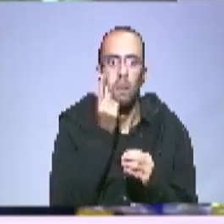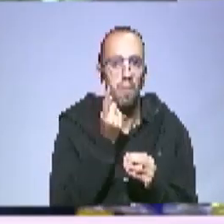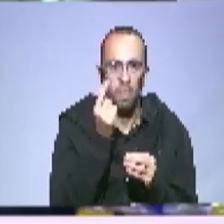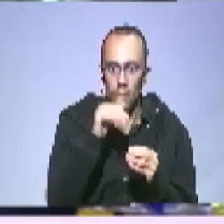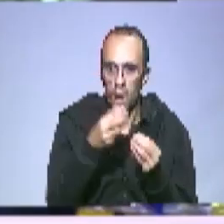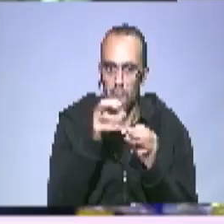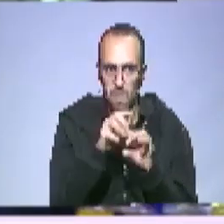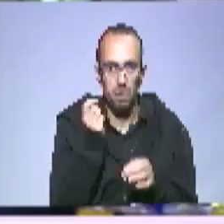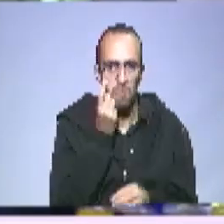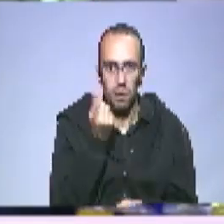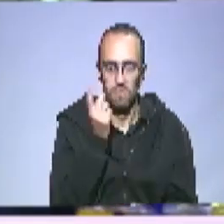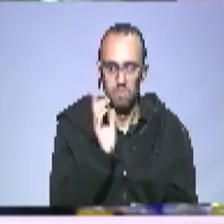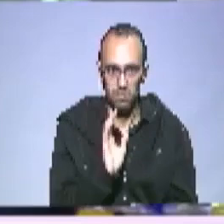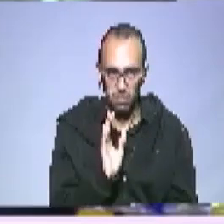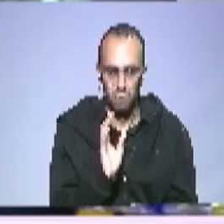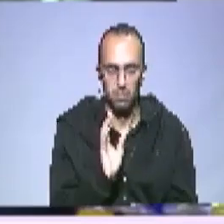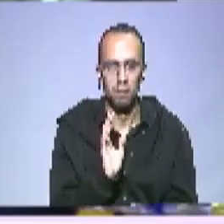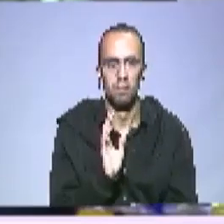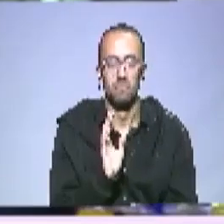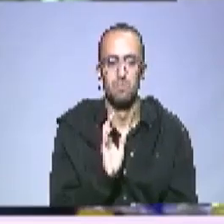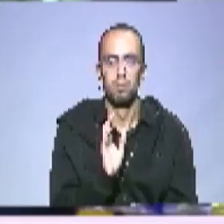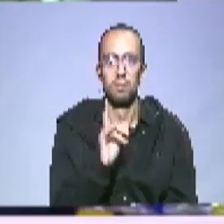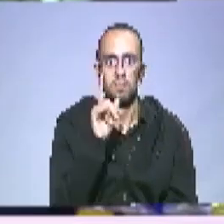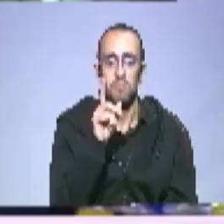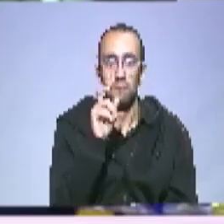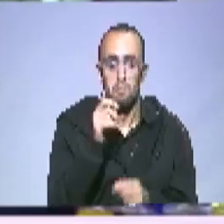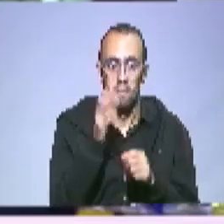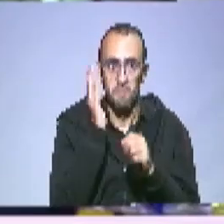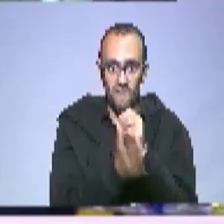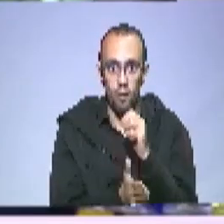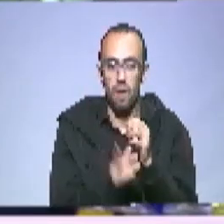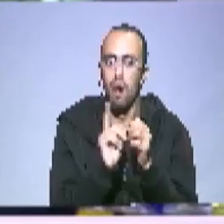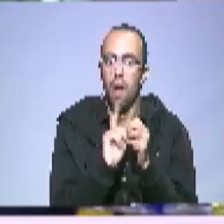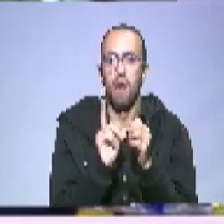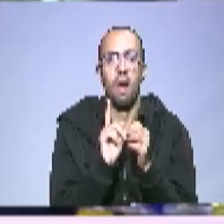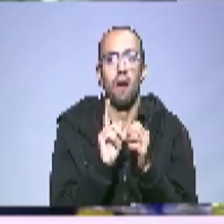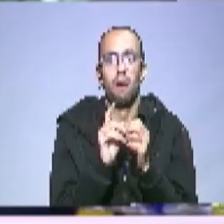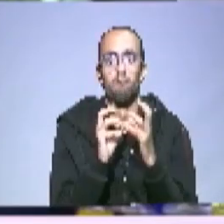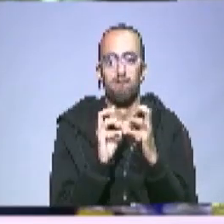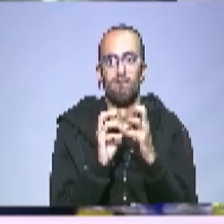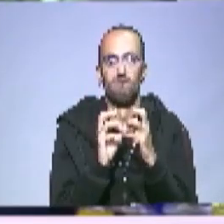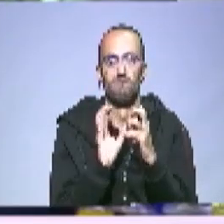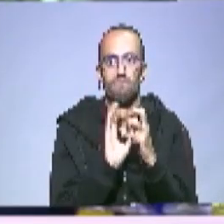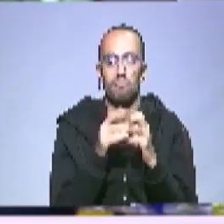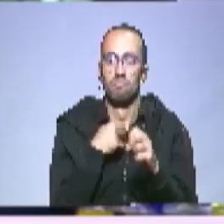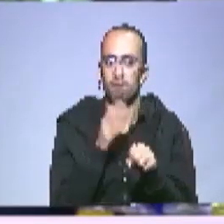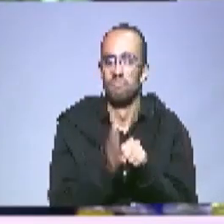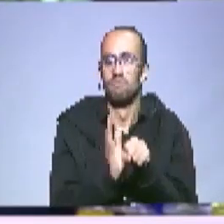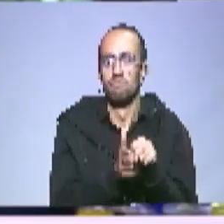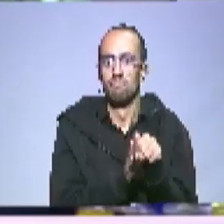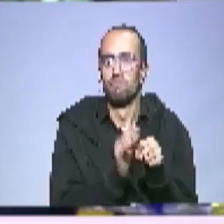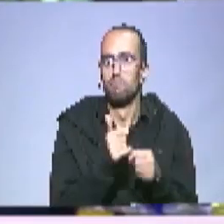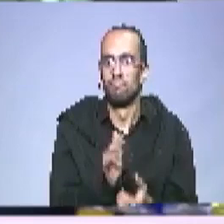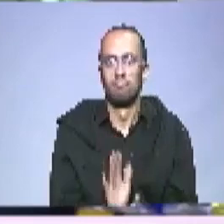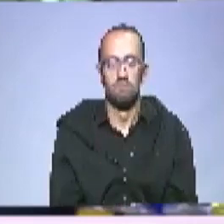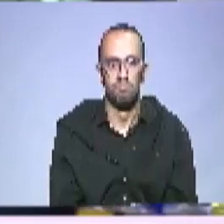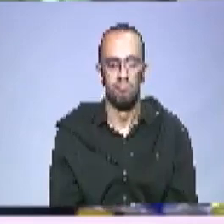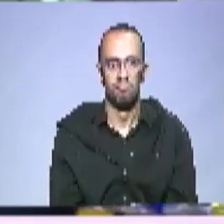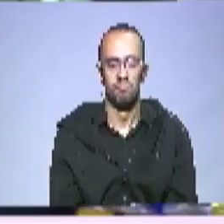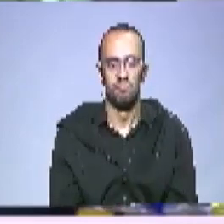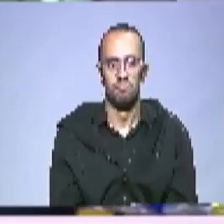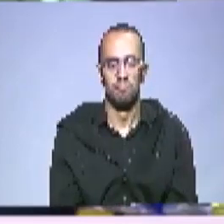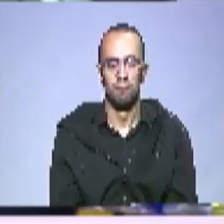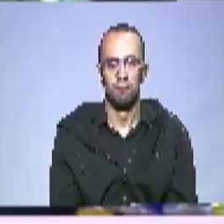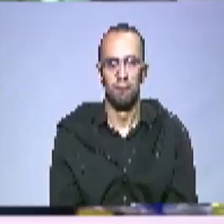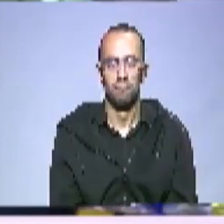كده، لكن ما تبقاش مفتوحة عشان ما تبقاش مأكسدة وتبقى بايتة، يعني دي فريش. كويس اهو كله فريش